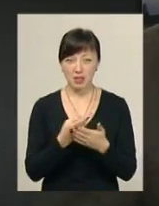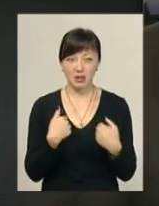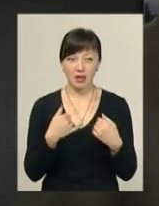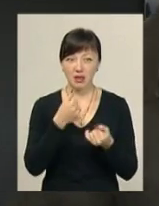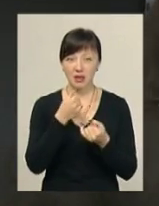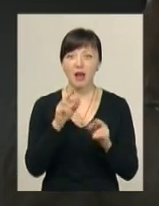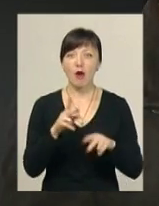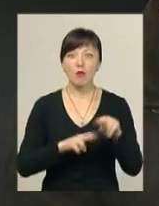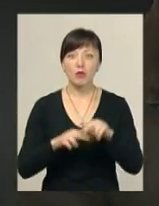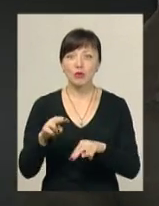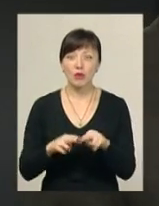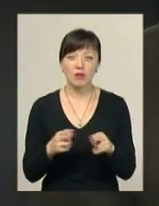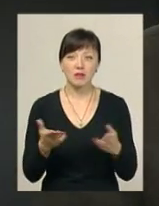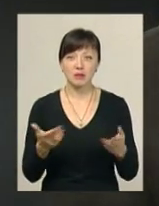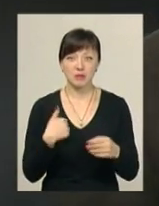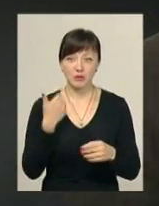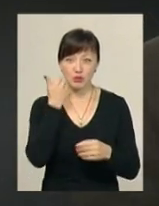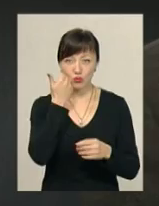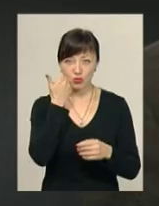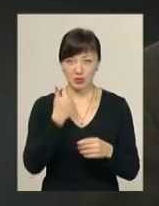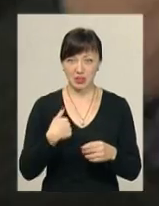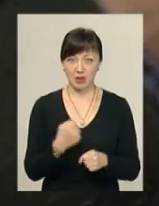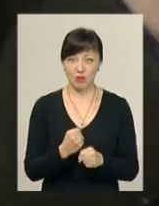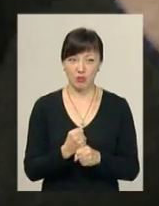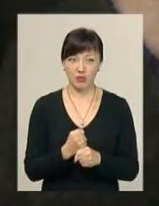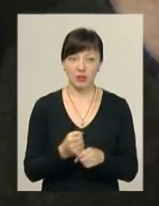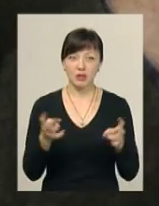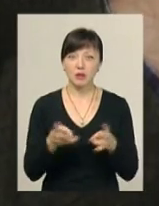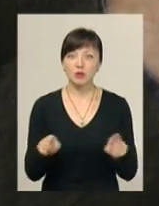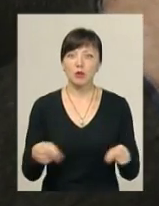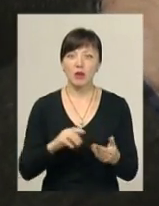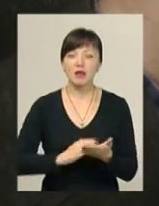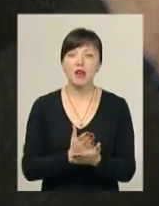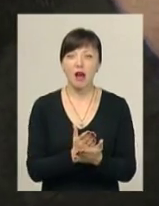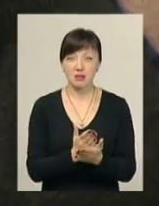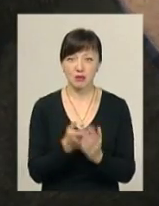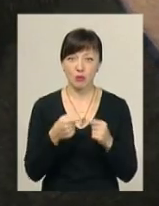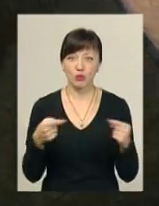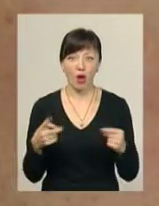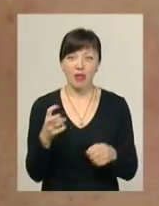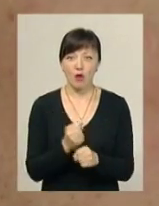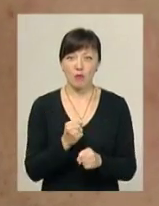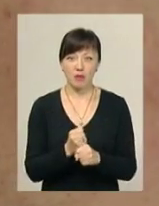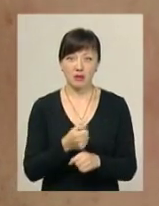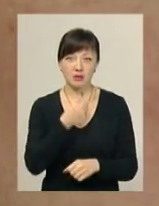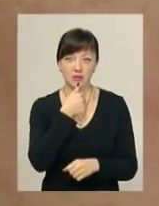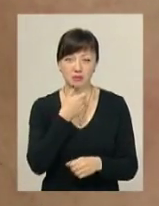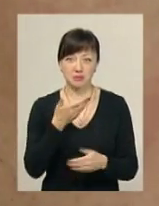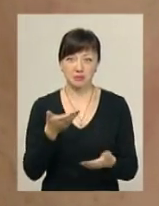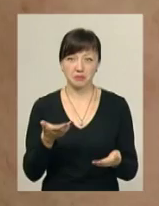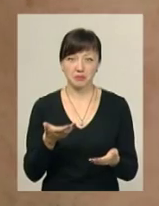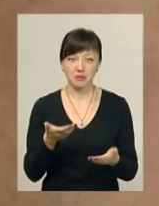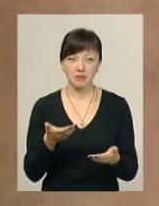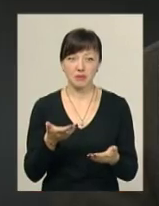вони побудовані, тобто мені соромно за це просто говорити, що це я робив. Потрібно створити якісний продукт, а не робити на свій смак,